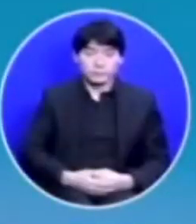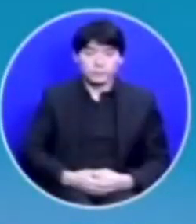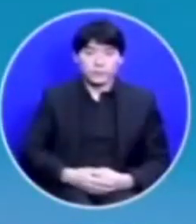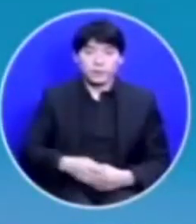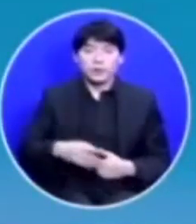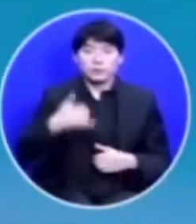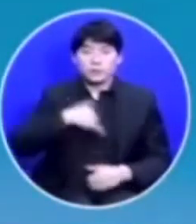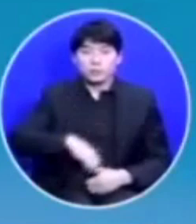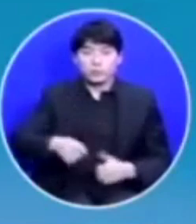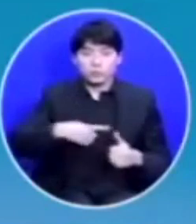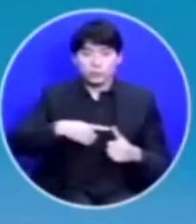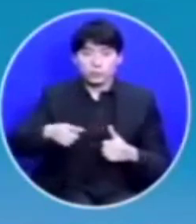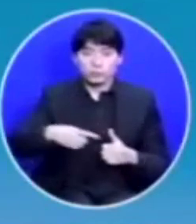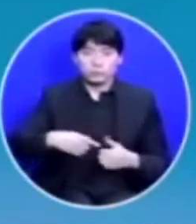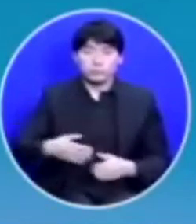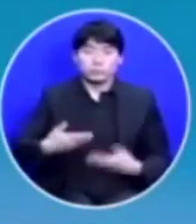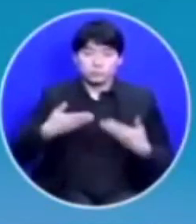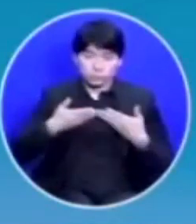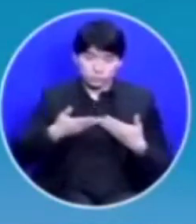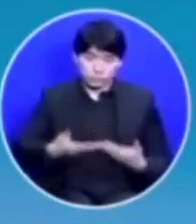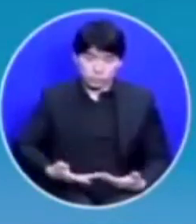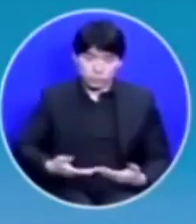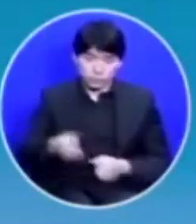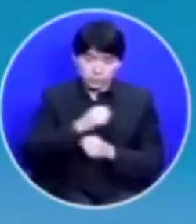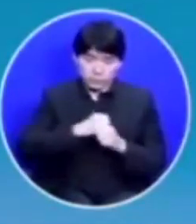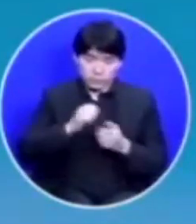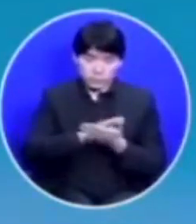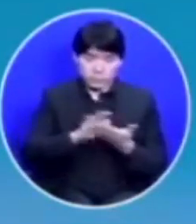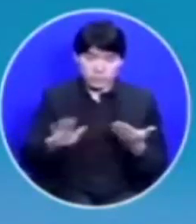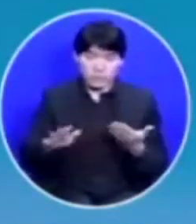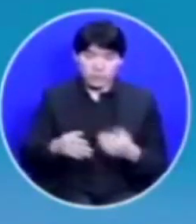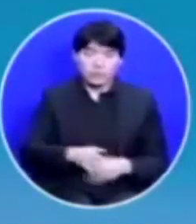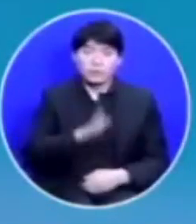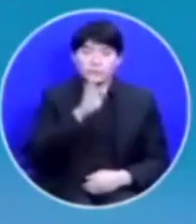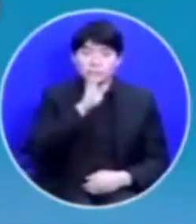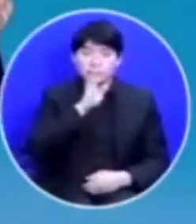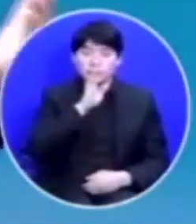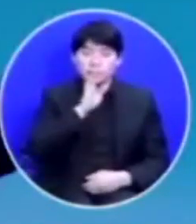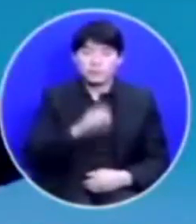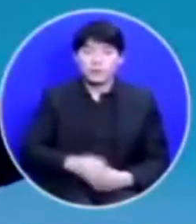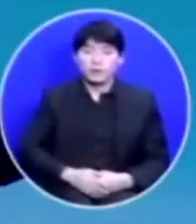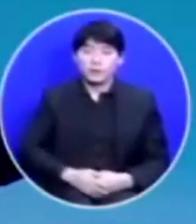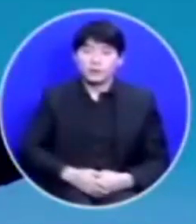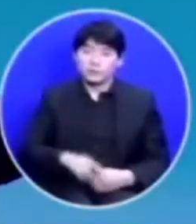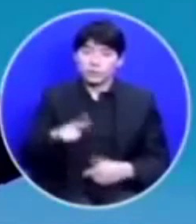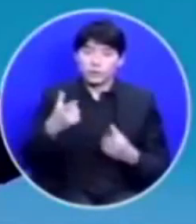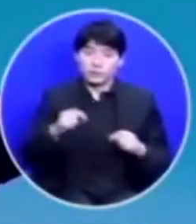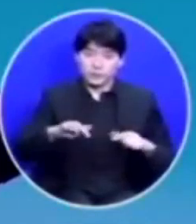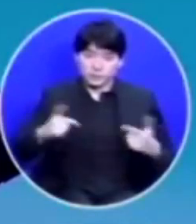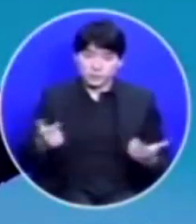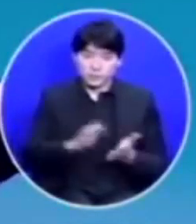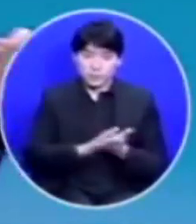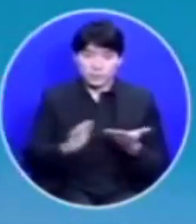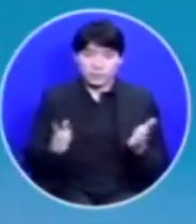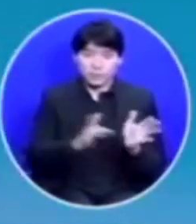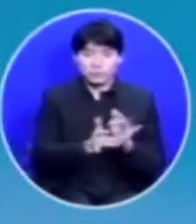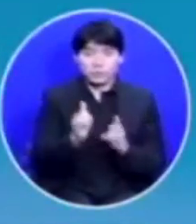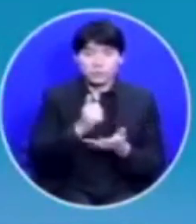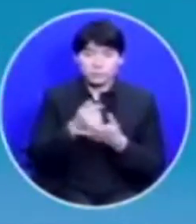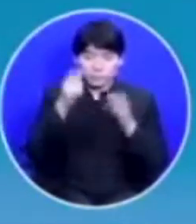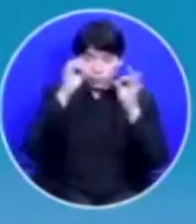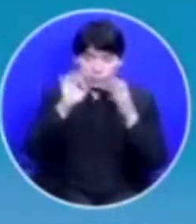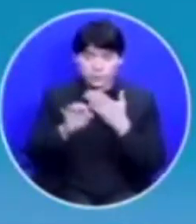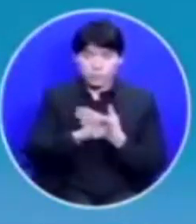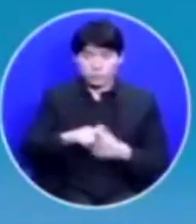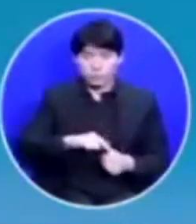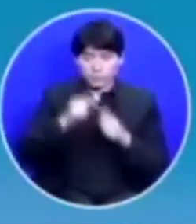이에요 그렇지만 사실은 그렇지 않습니다 예수 믿으면 우리는 온전히 구원 봤죠 자녀 부모가